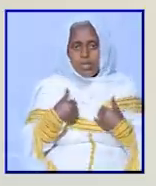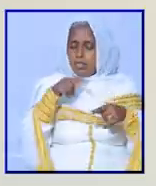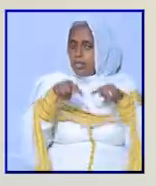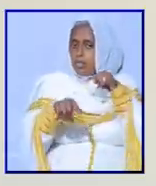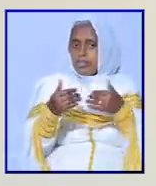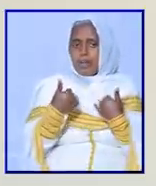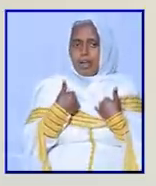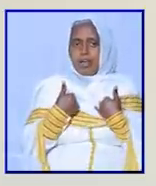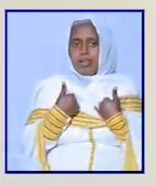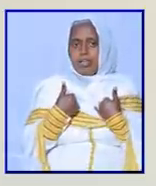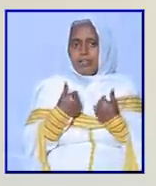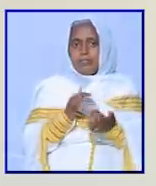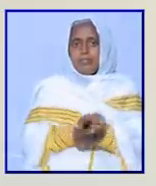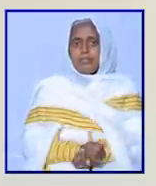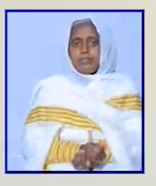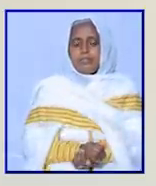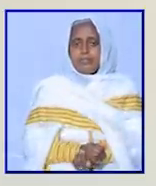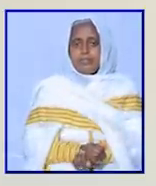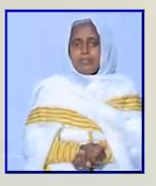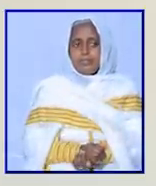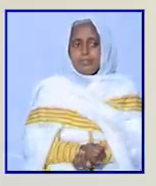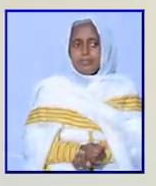እጅ አለ እግር አለ